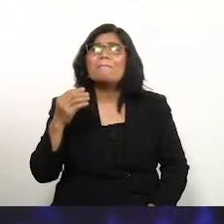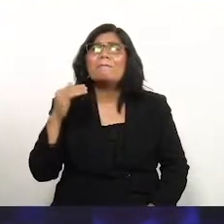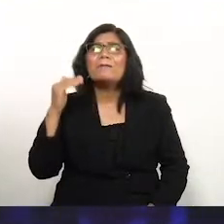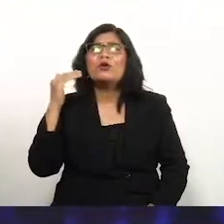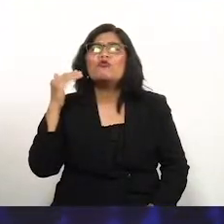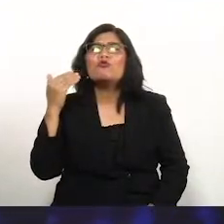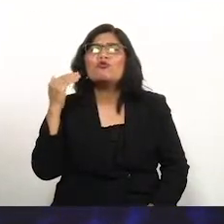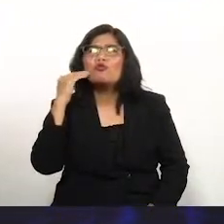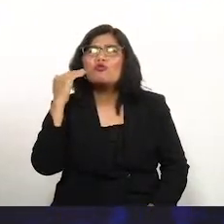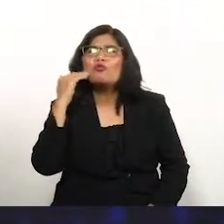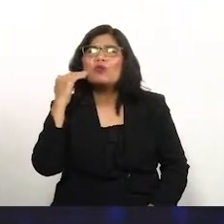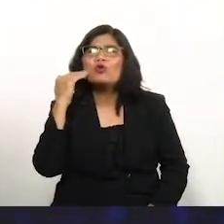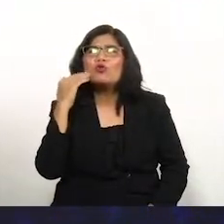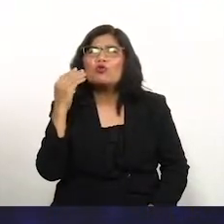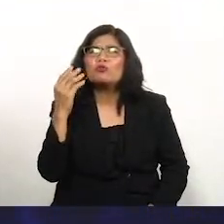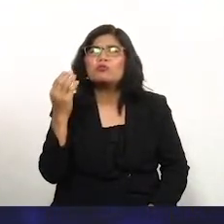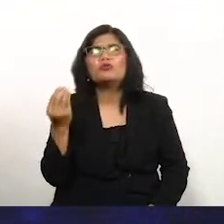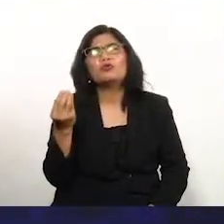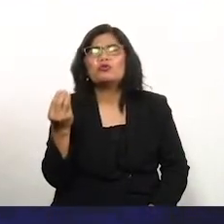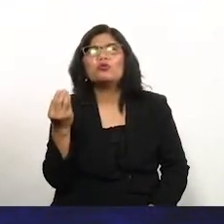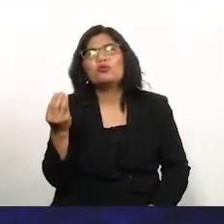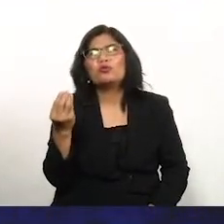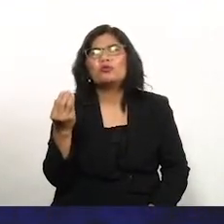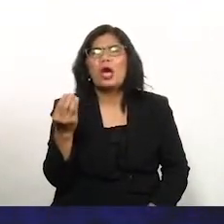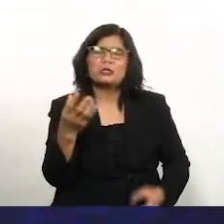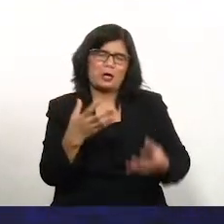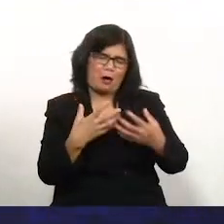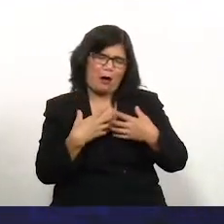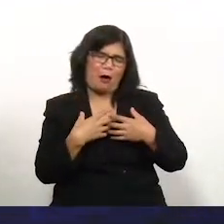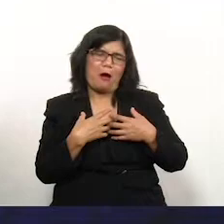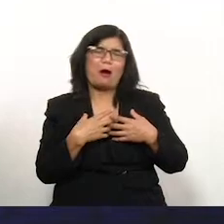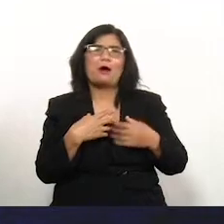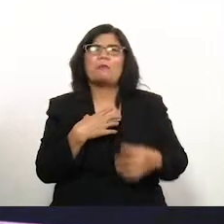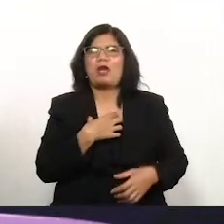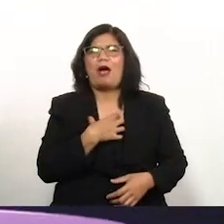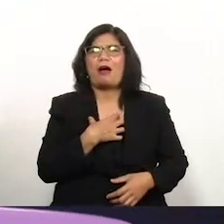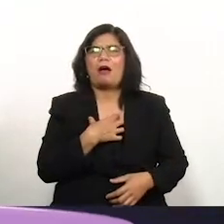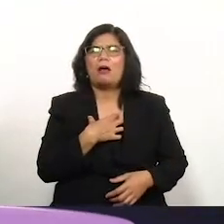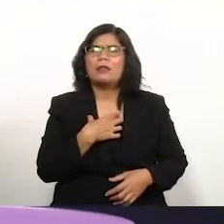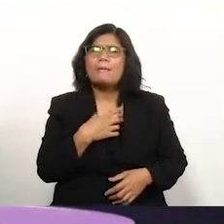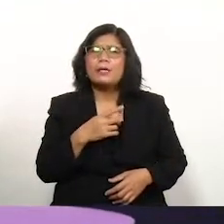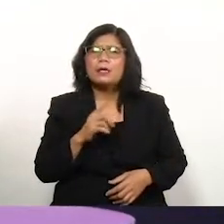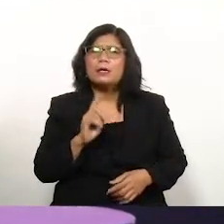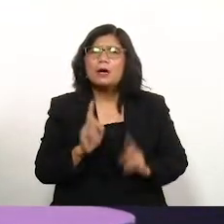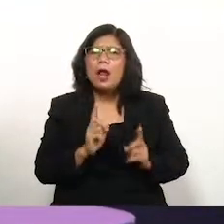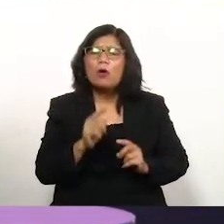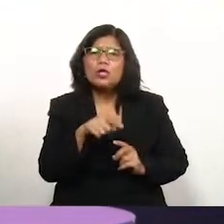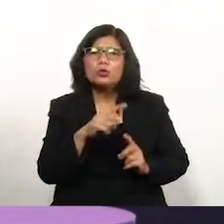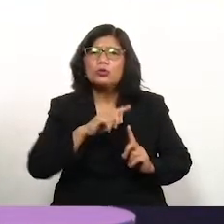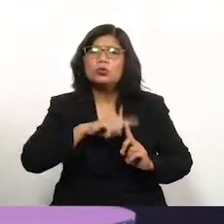Oh ya mudah-mudahan Tuhan memberi hak saya mau saya diberkati hai tapi kalau hidup tugas kita berjuang untuk